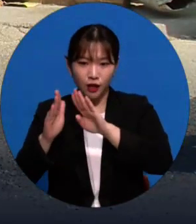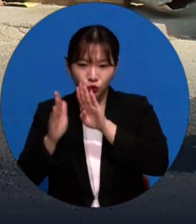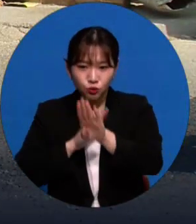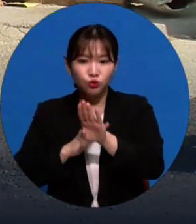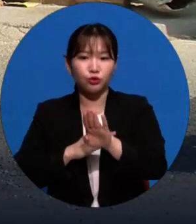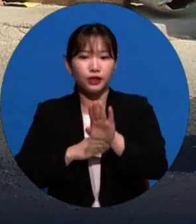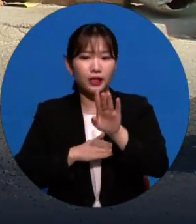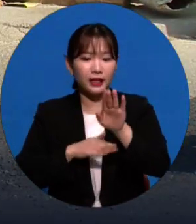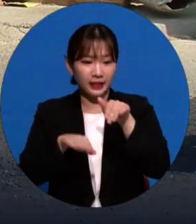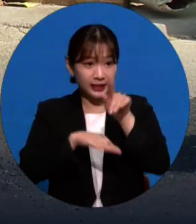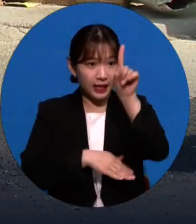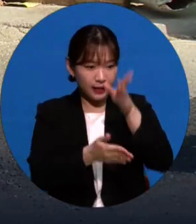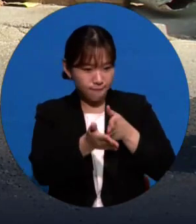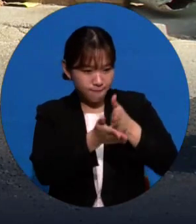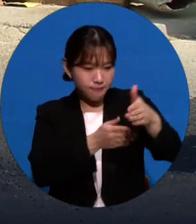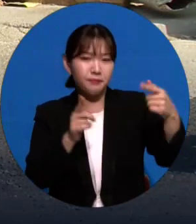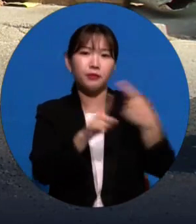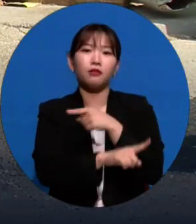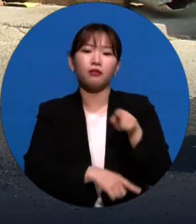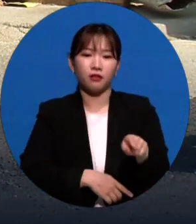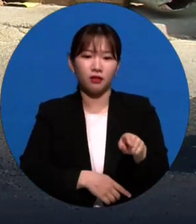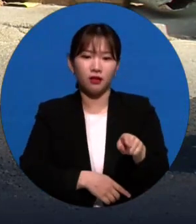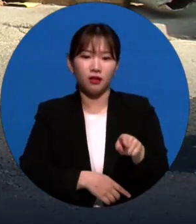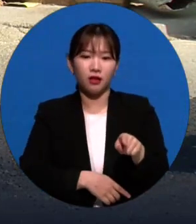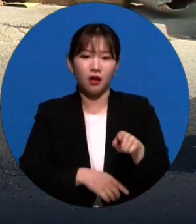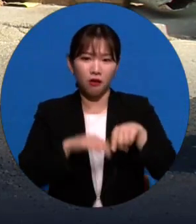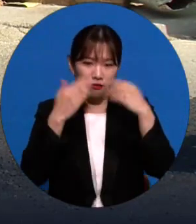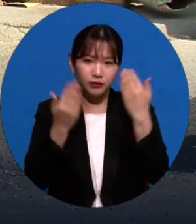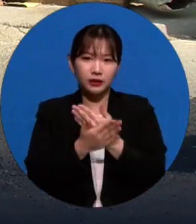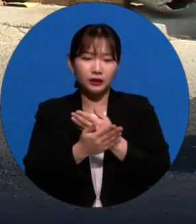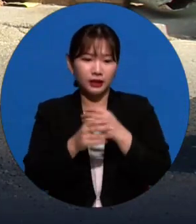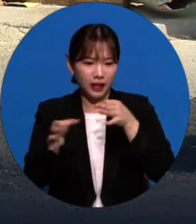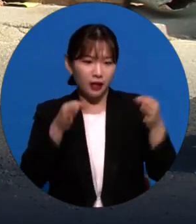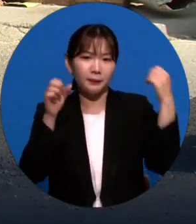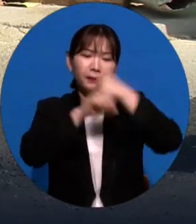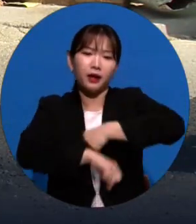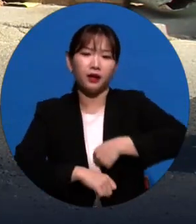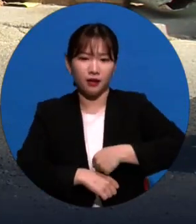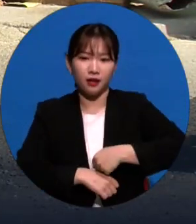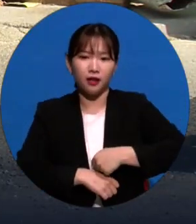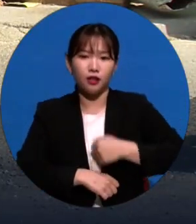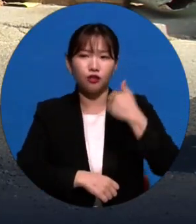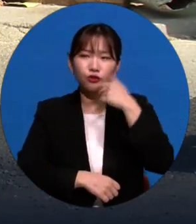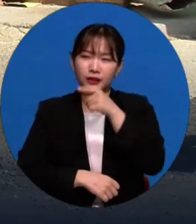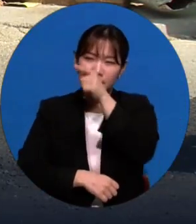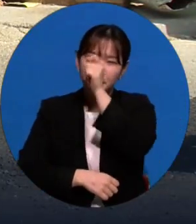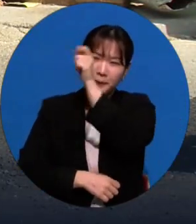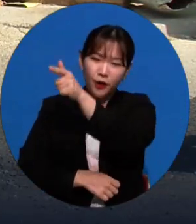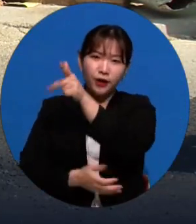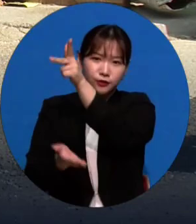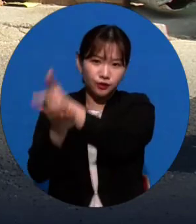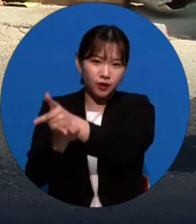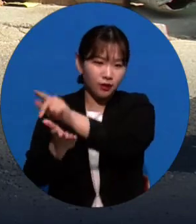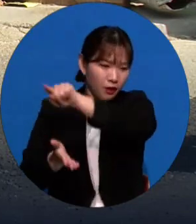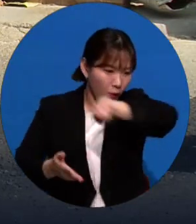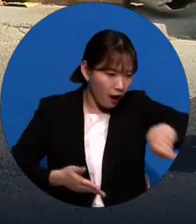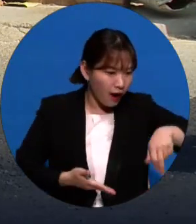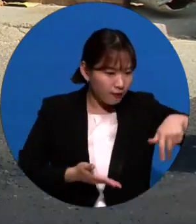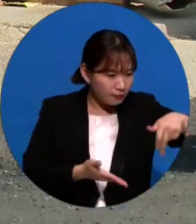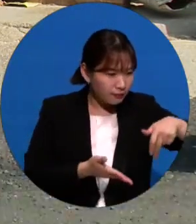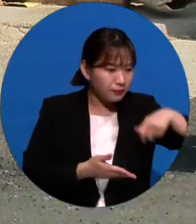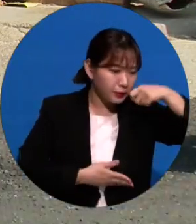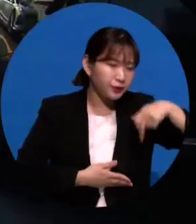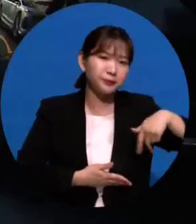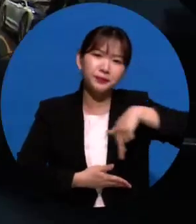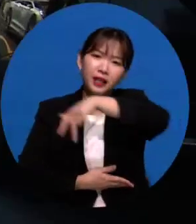해놓고 확보를 해놓고 여기 일반 통행하셔야지. 근데 영업 죽어본다는 결론이지. 누가 다 그냥 차 대놓고 여기까지 식사하고 거기까지